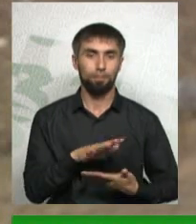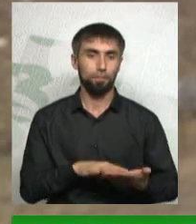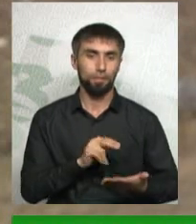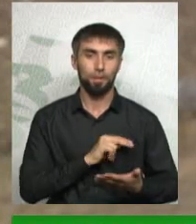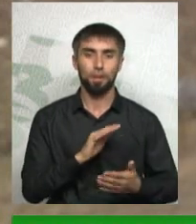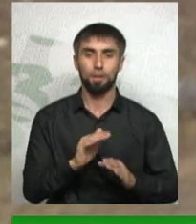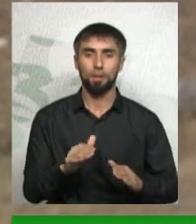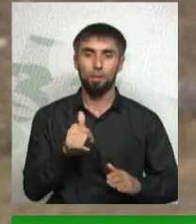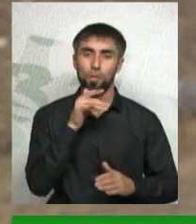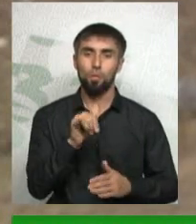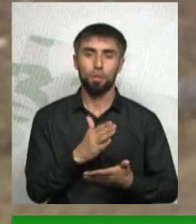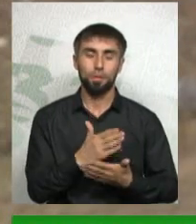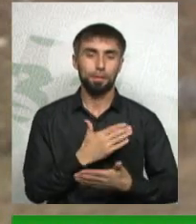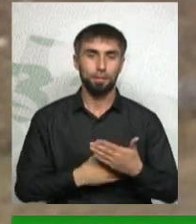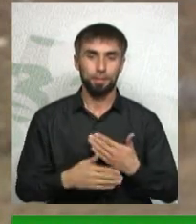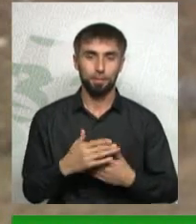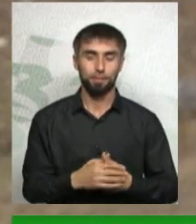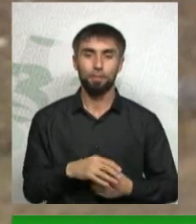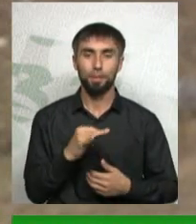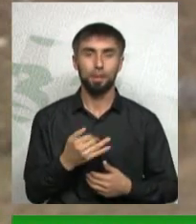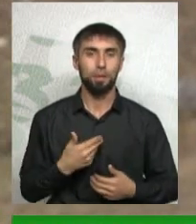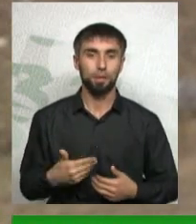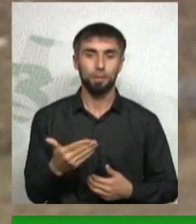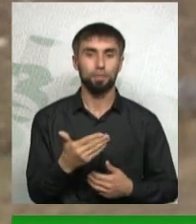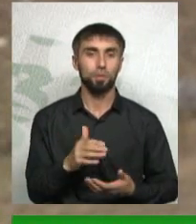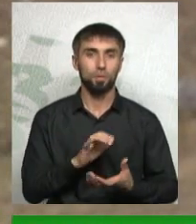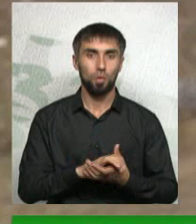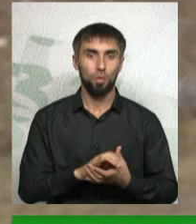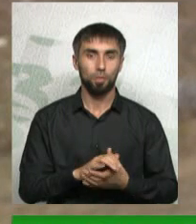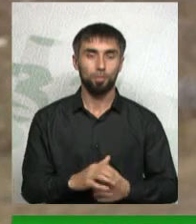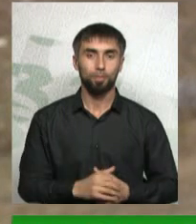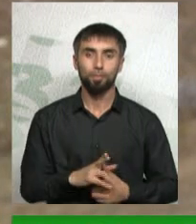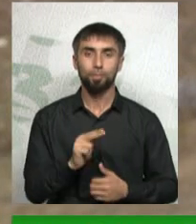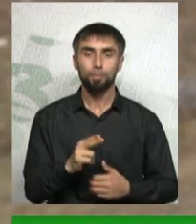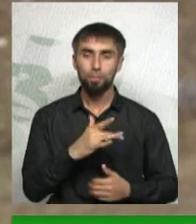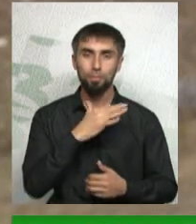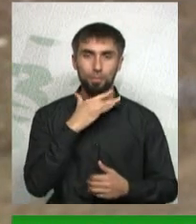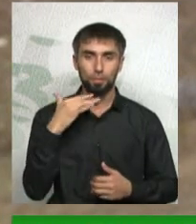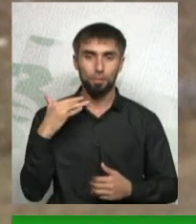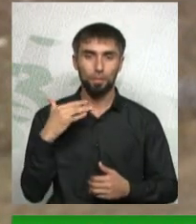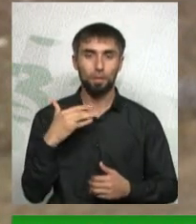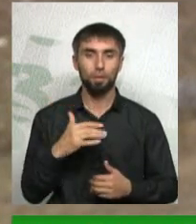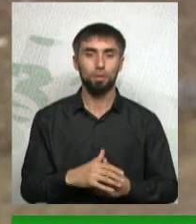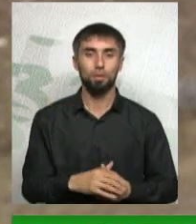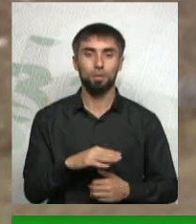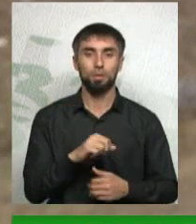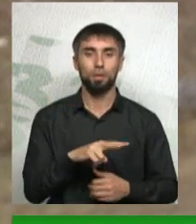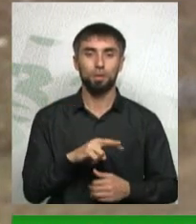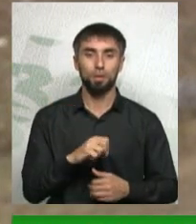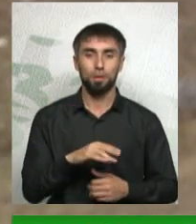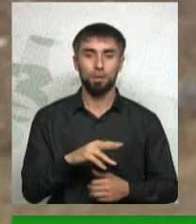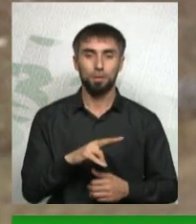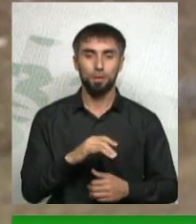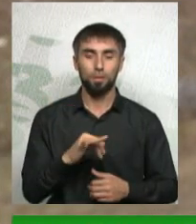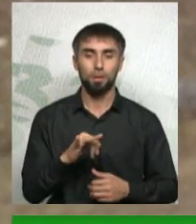с ограниченными возможностями. И нам знакомо, как много талантливых и